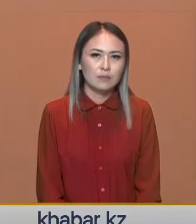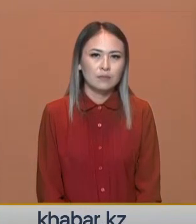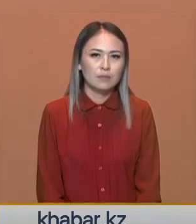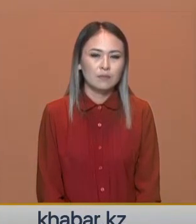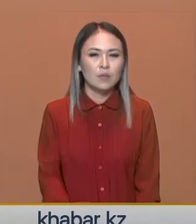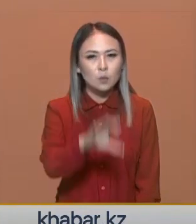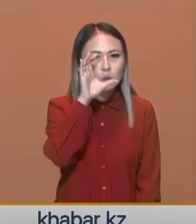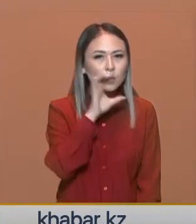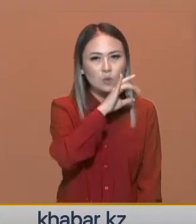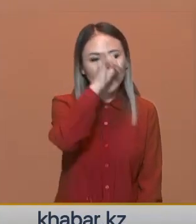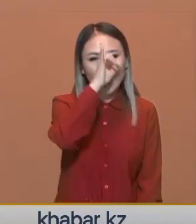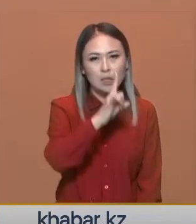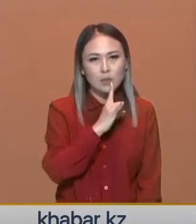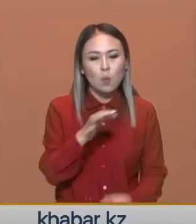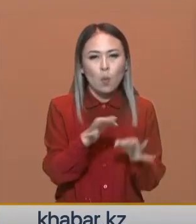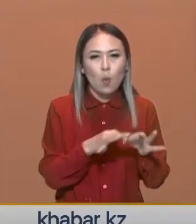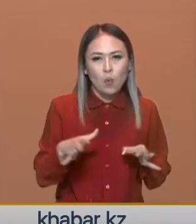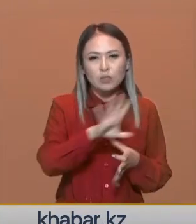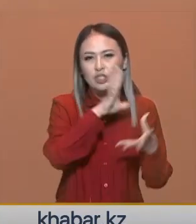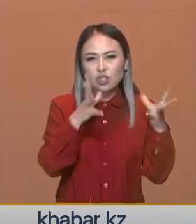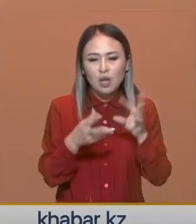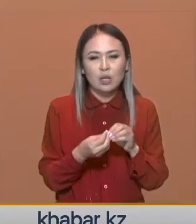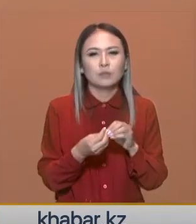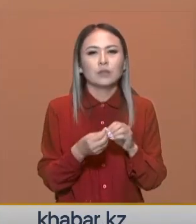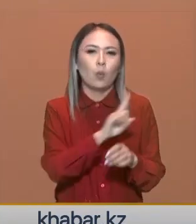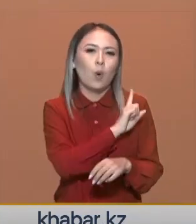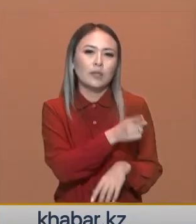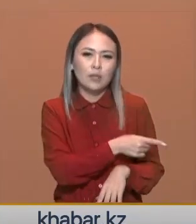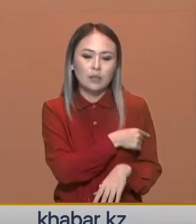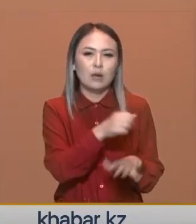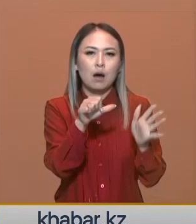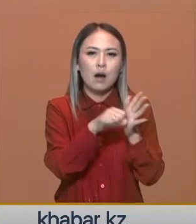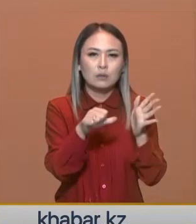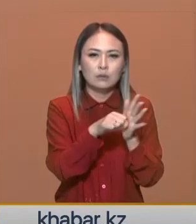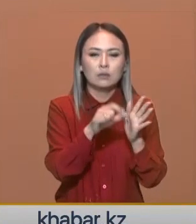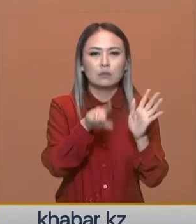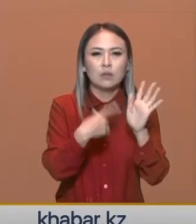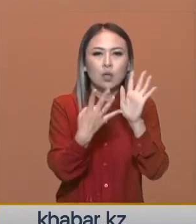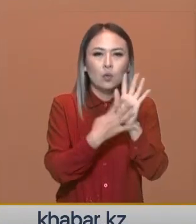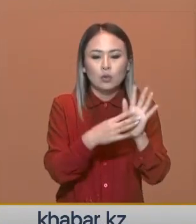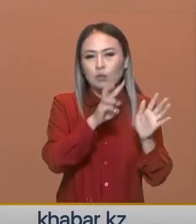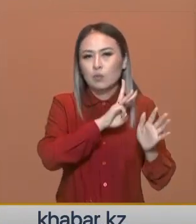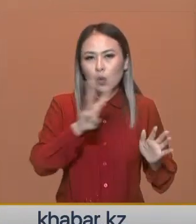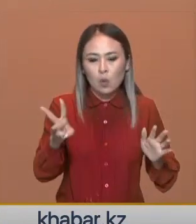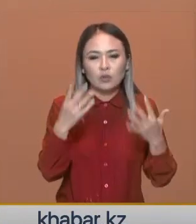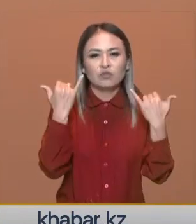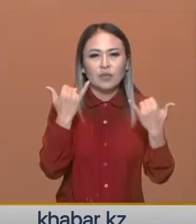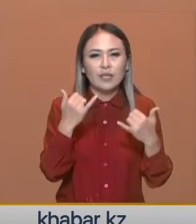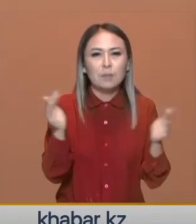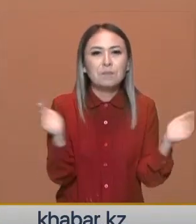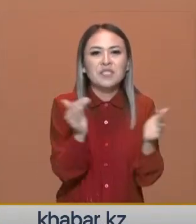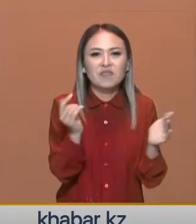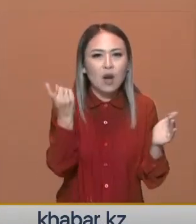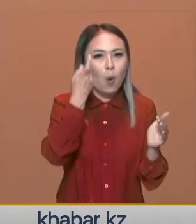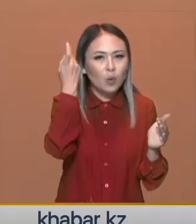Солтүстік Қазақстан облысының енді анау жалпы қуаттылығы 6-9 миллион. Ол мынау кіші хозяйстволарды